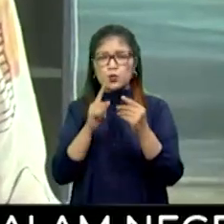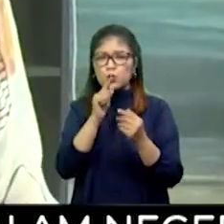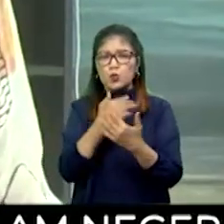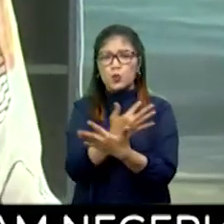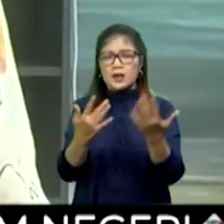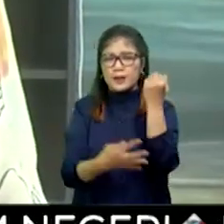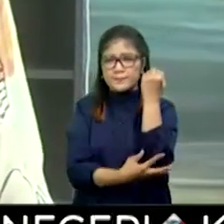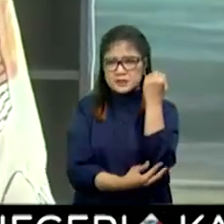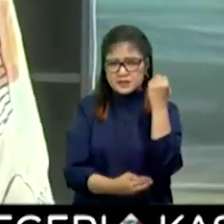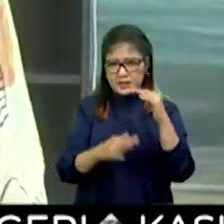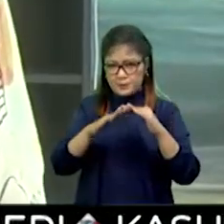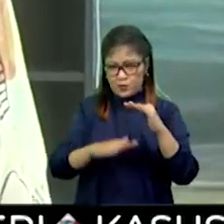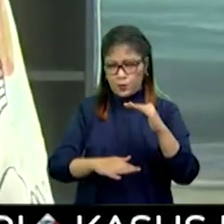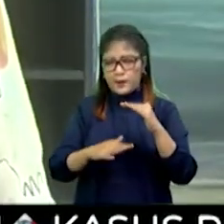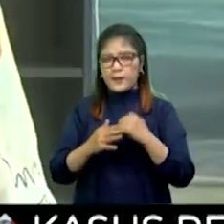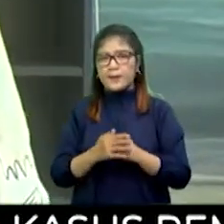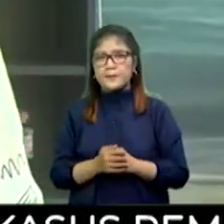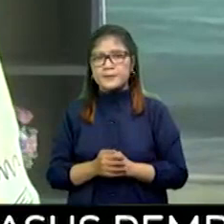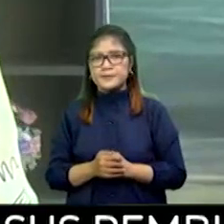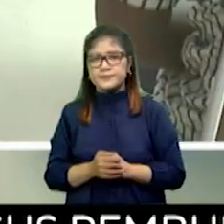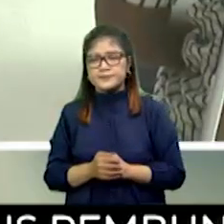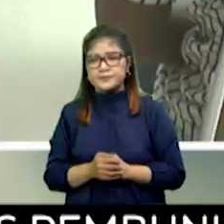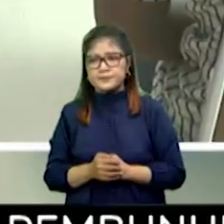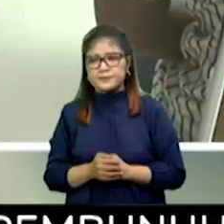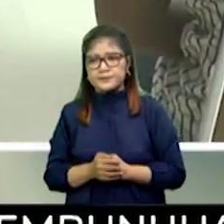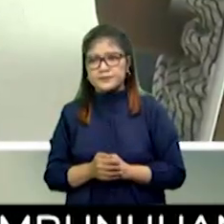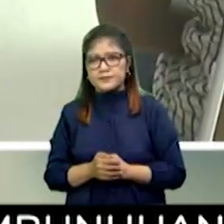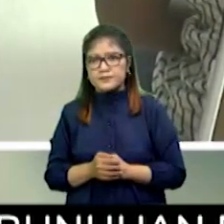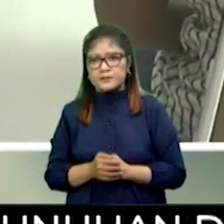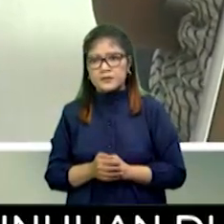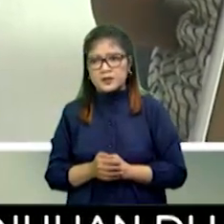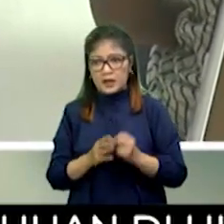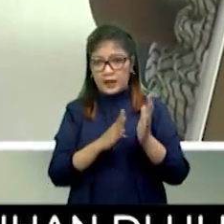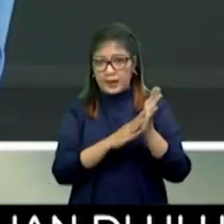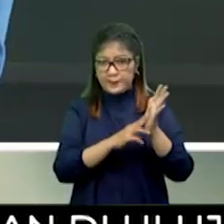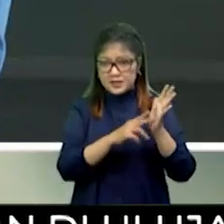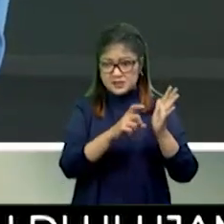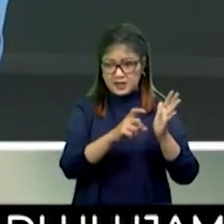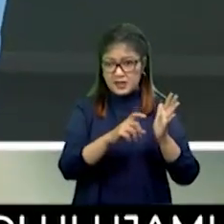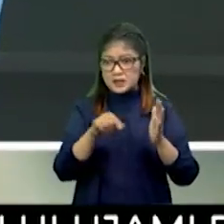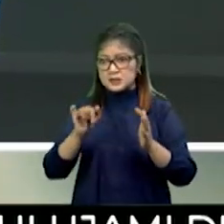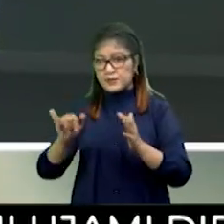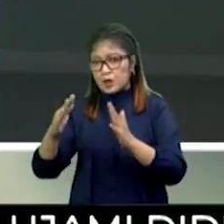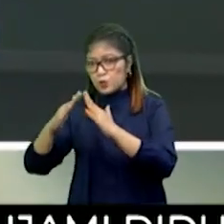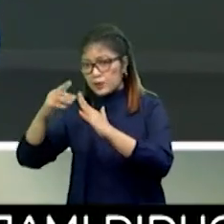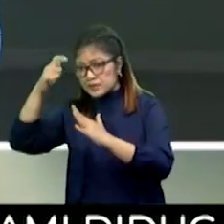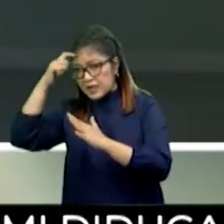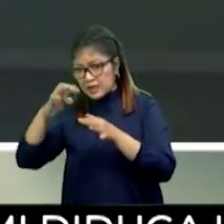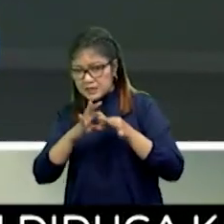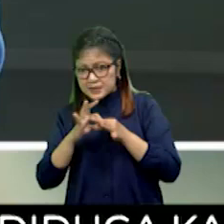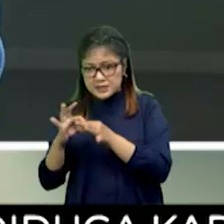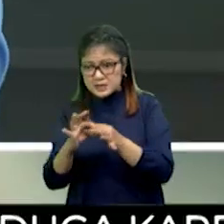ini kerjasama sudah cukup lama dengan Rumah Sakit Telogorejo Semarang ini sudah dimulai di tahun 2008